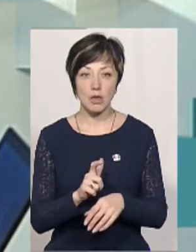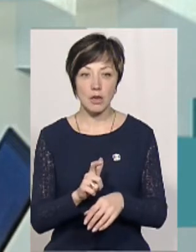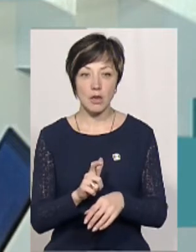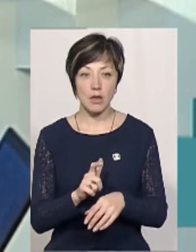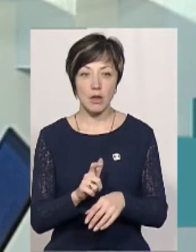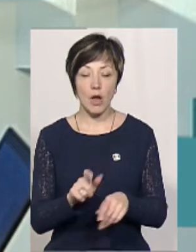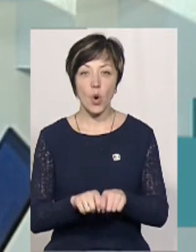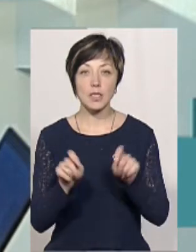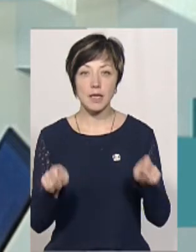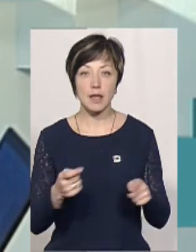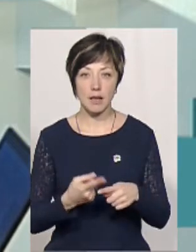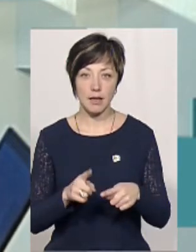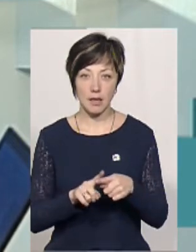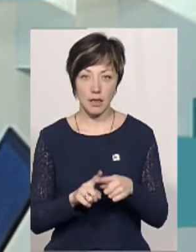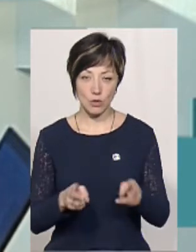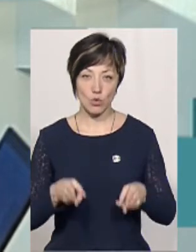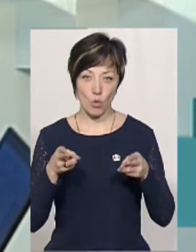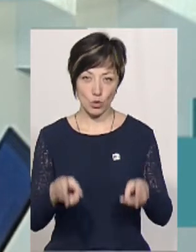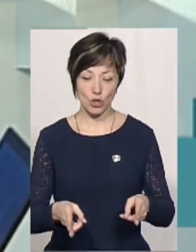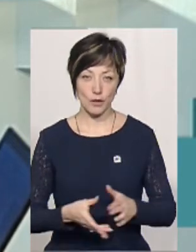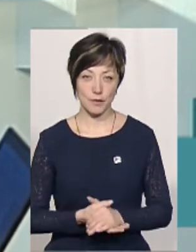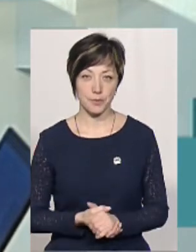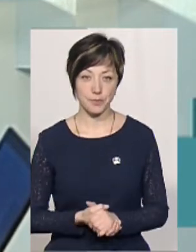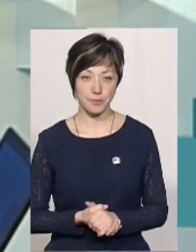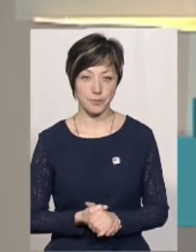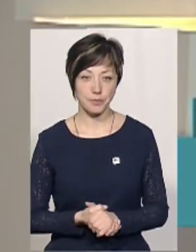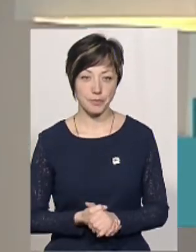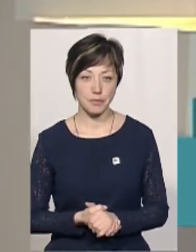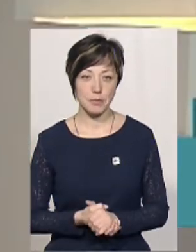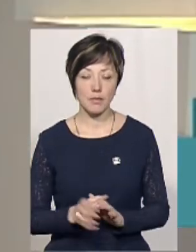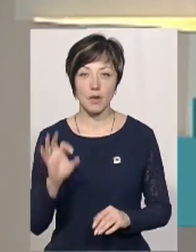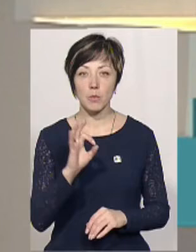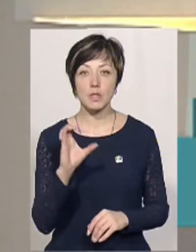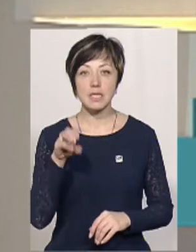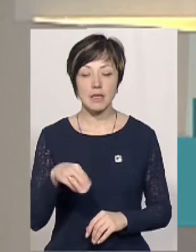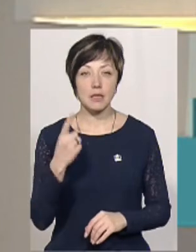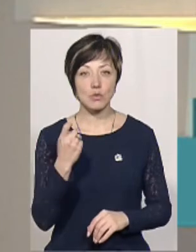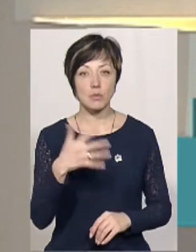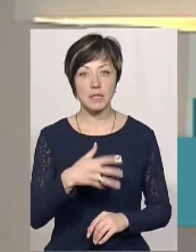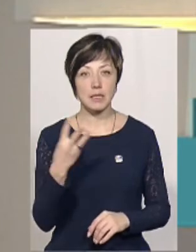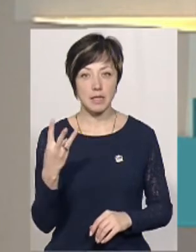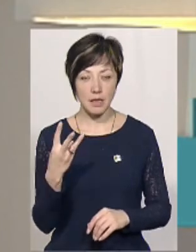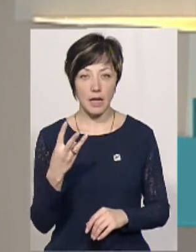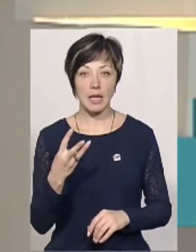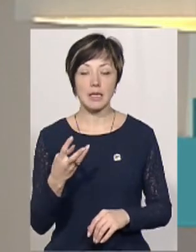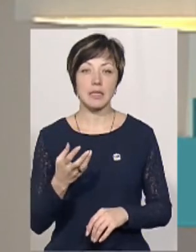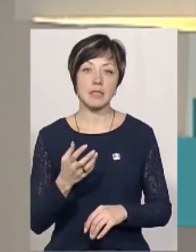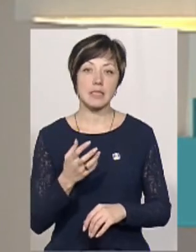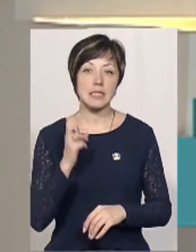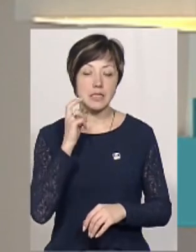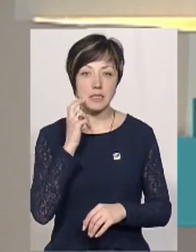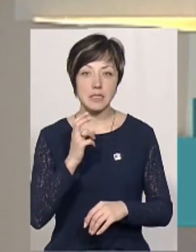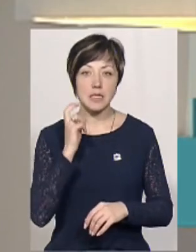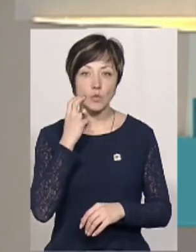розкритість збільшилась з приводу таких статевих злочинів. Стосовно статті 153 «Сексуальне насильство», тут